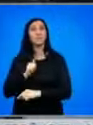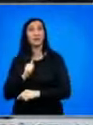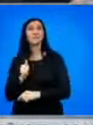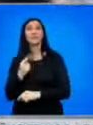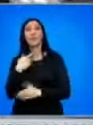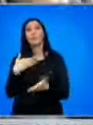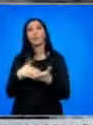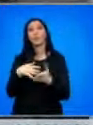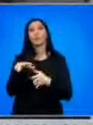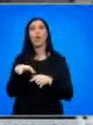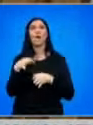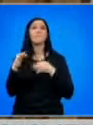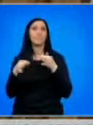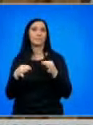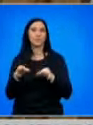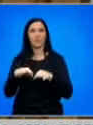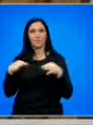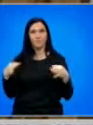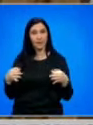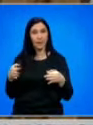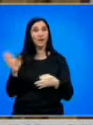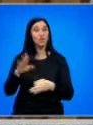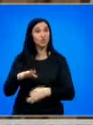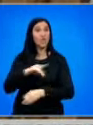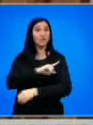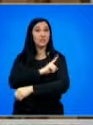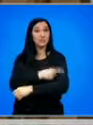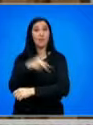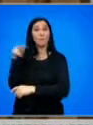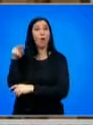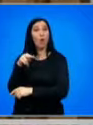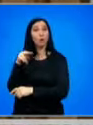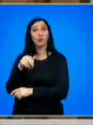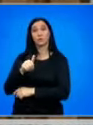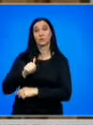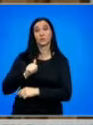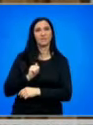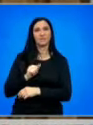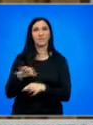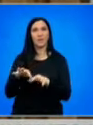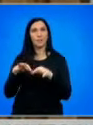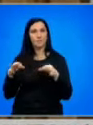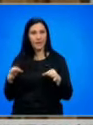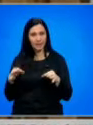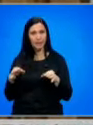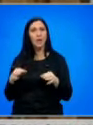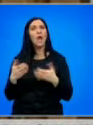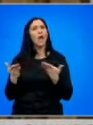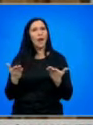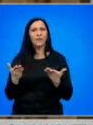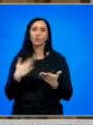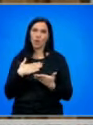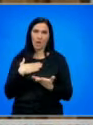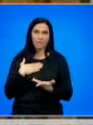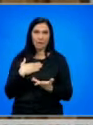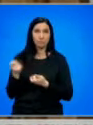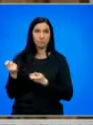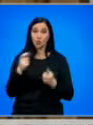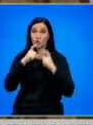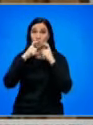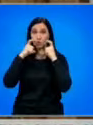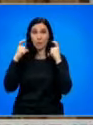въведените противоепидемични мерки. Ще засилим контрола за спазване на мерките, такива каквито ги има, носенето